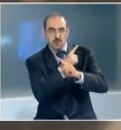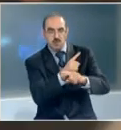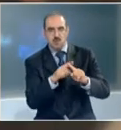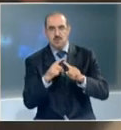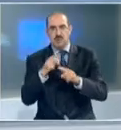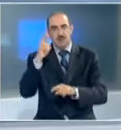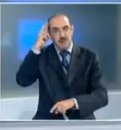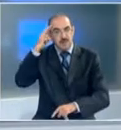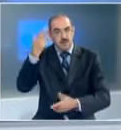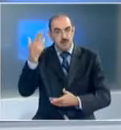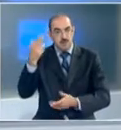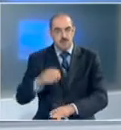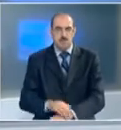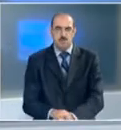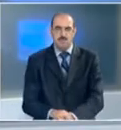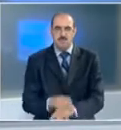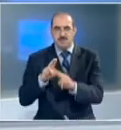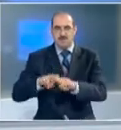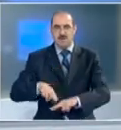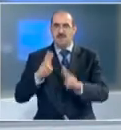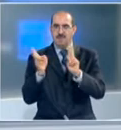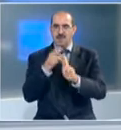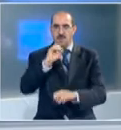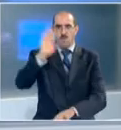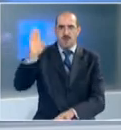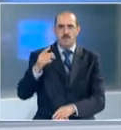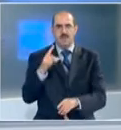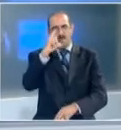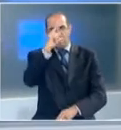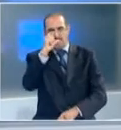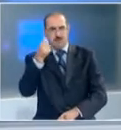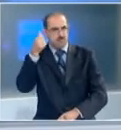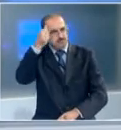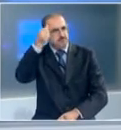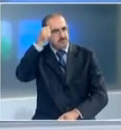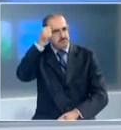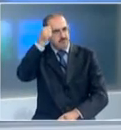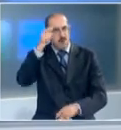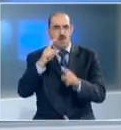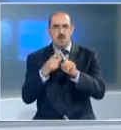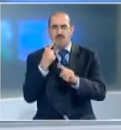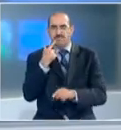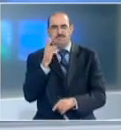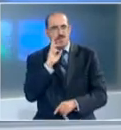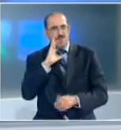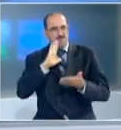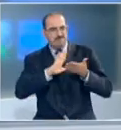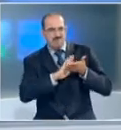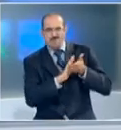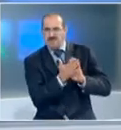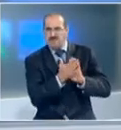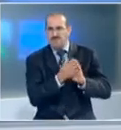والمفكر. نبقى في وهران دائما، وصور لذاكرة الألم وأشكال دموية لأبشع الممارسات اللا